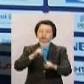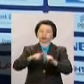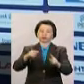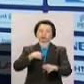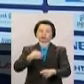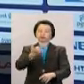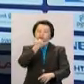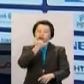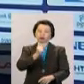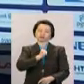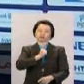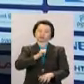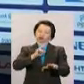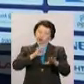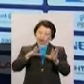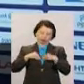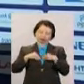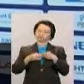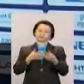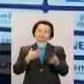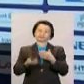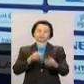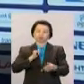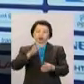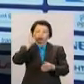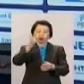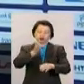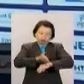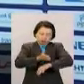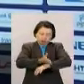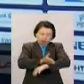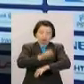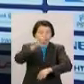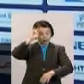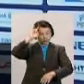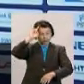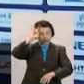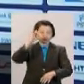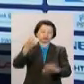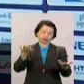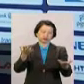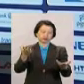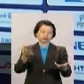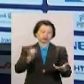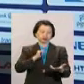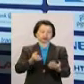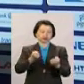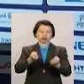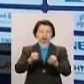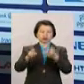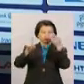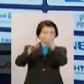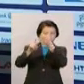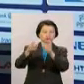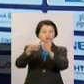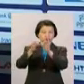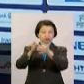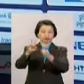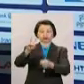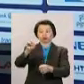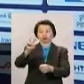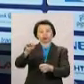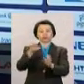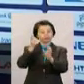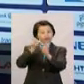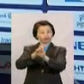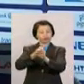kesilapan saya sendiri, saya akui. Dan saya akan berbaiki. InsyaAllah kita pun ada tiket Tokyo 2020 pun ada dalam tangan. Ada